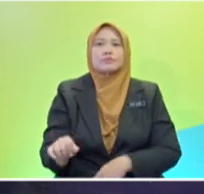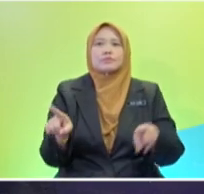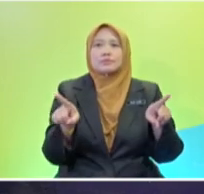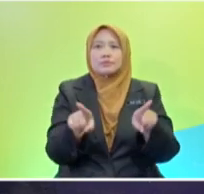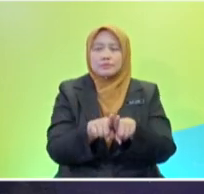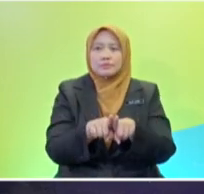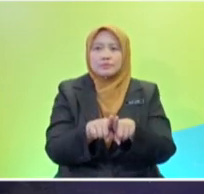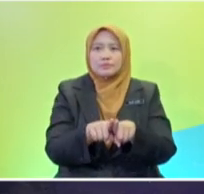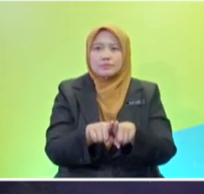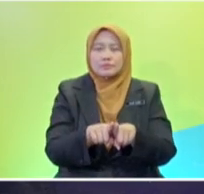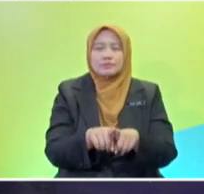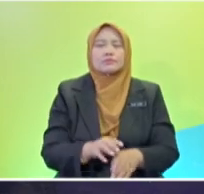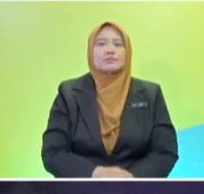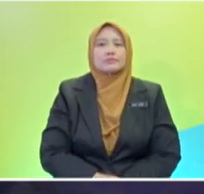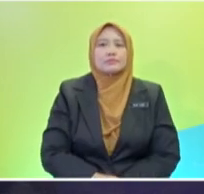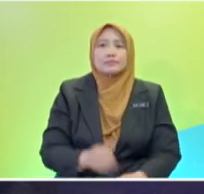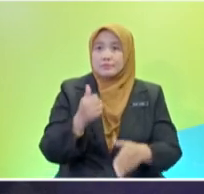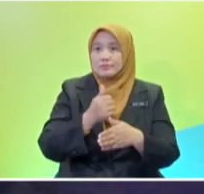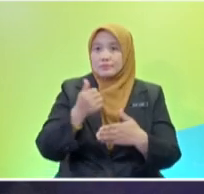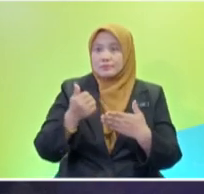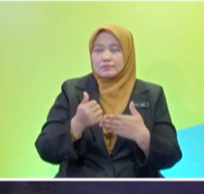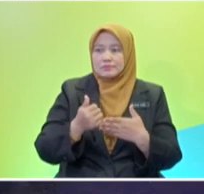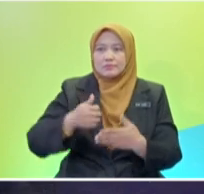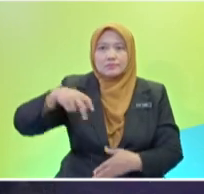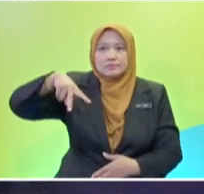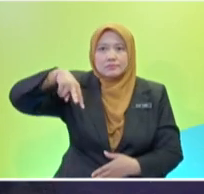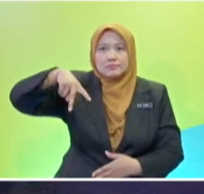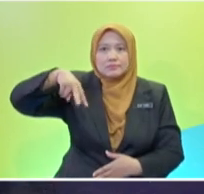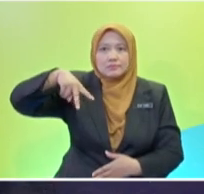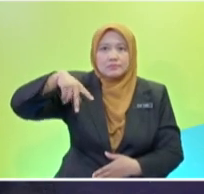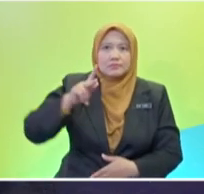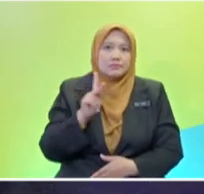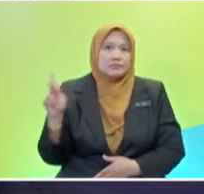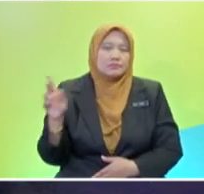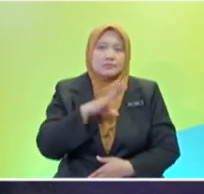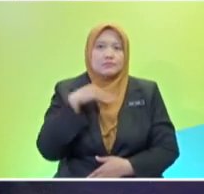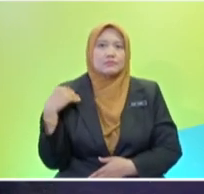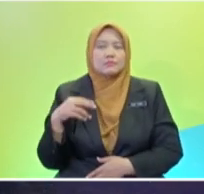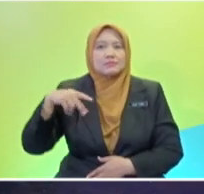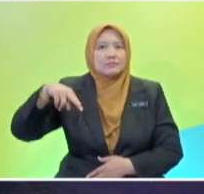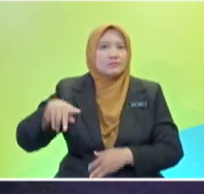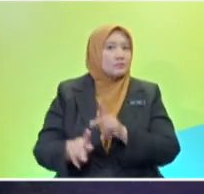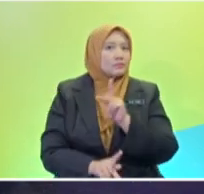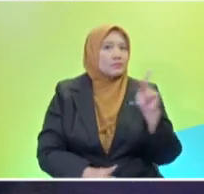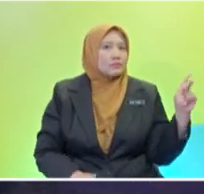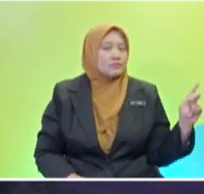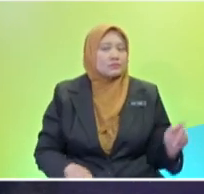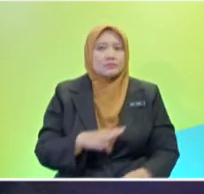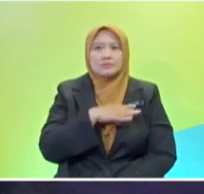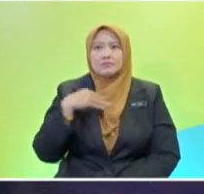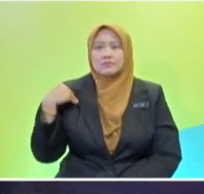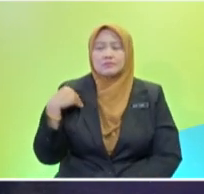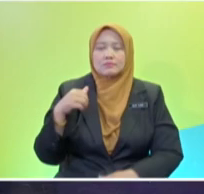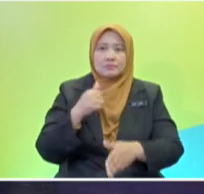kedua-dua kaki kanan dan kaki kiri jadi antara kaki kanan dan kaki kiri dan juga diantara pehe dan